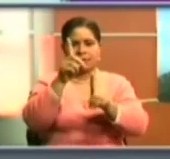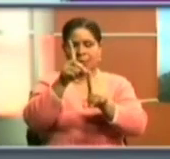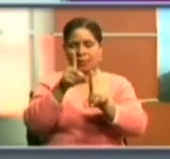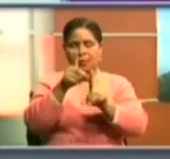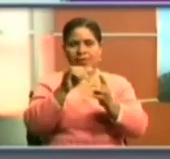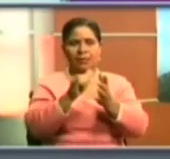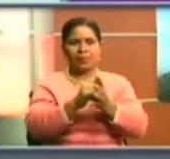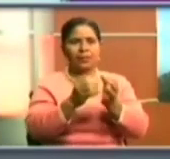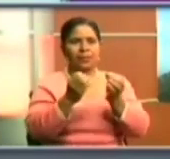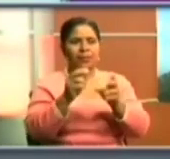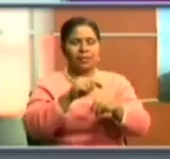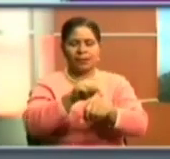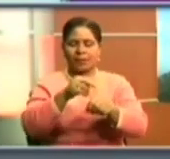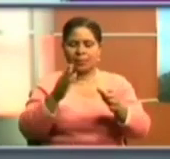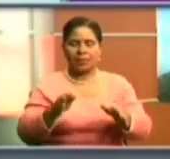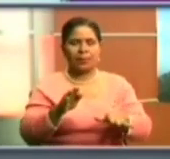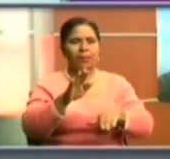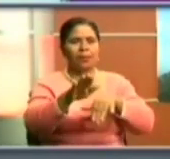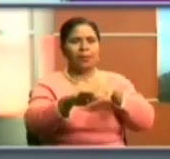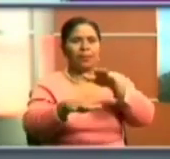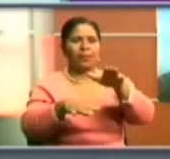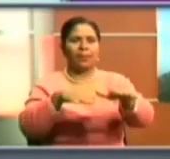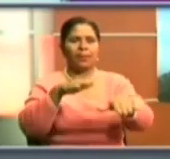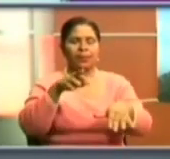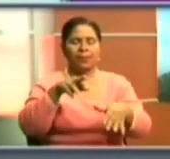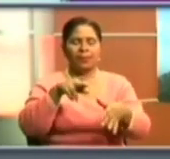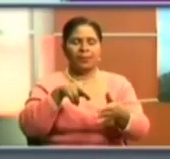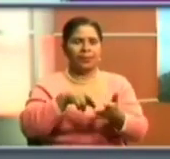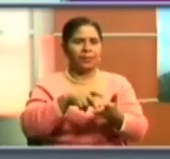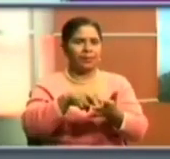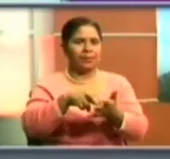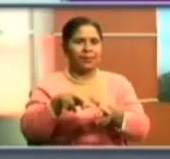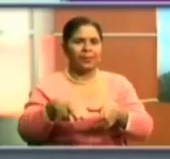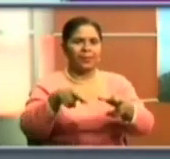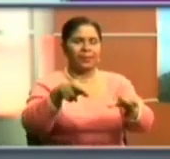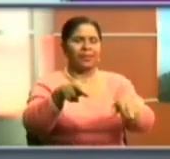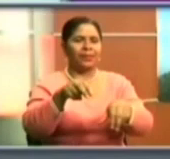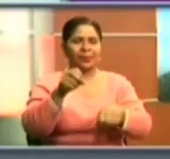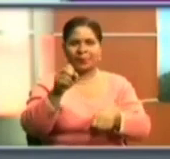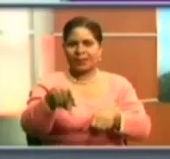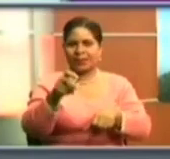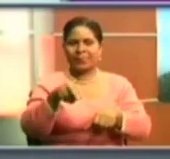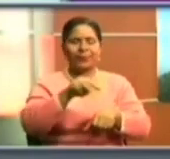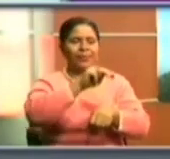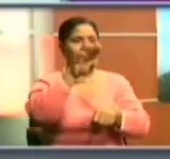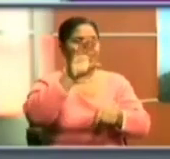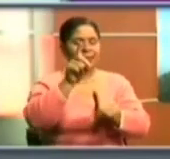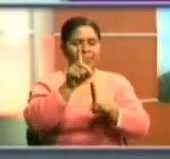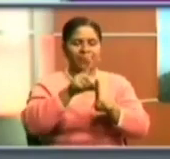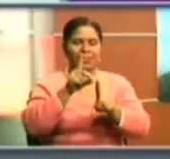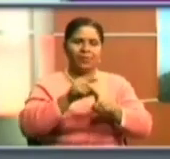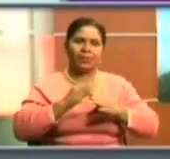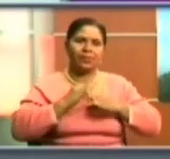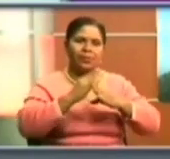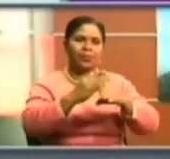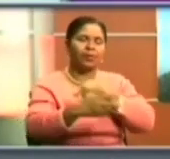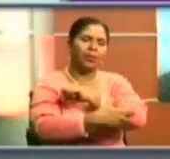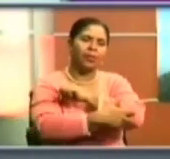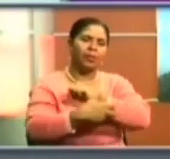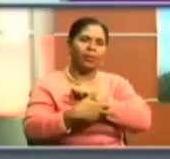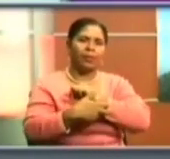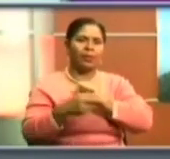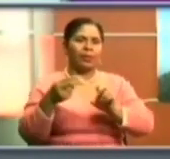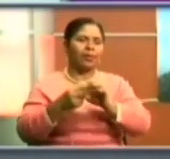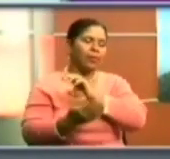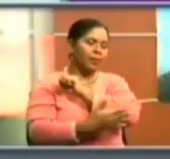décembre, plusieurs citoyens marchaient dans la rue Port-au-Prince mardi 5 décembre pour dire non à corruption non